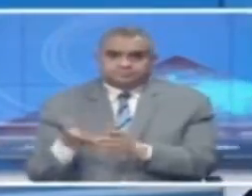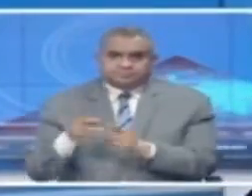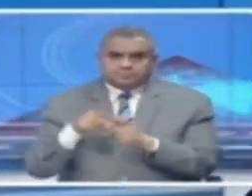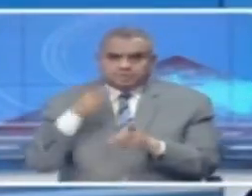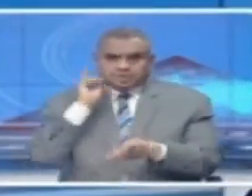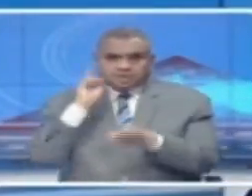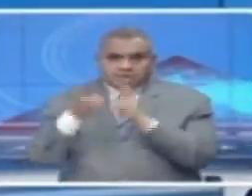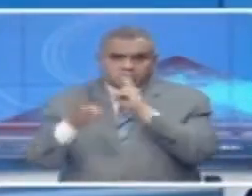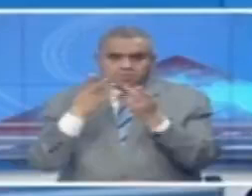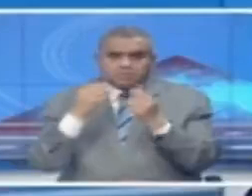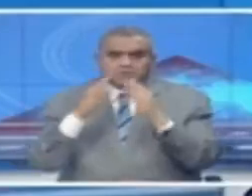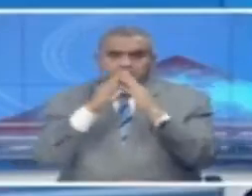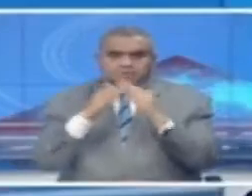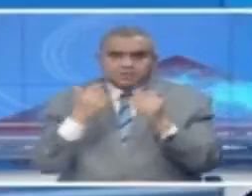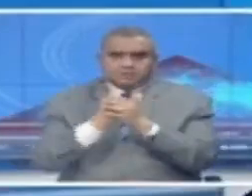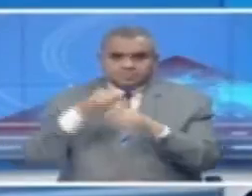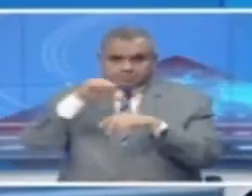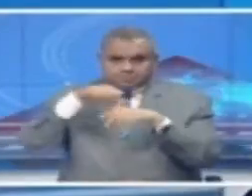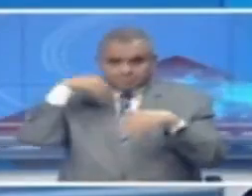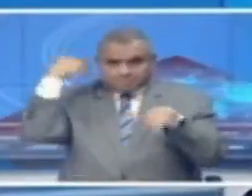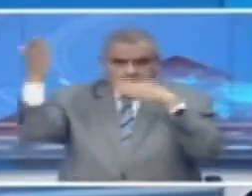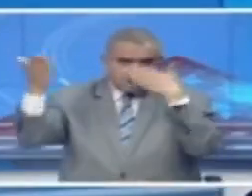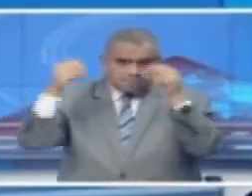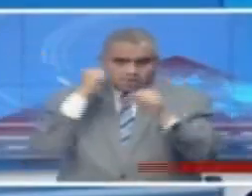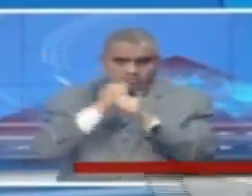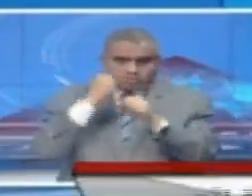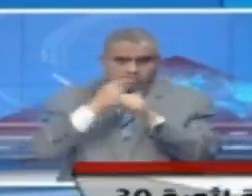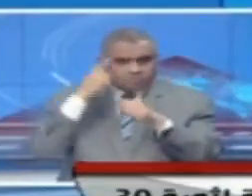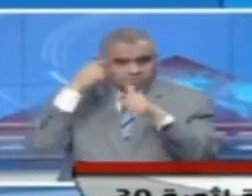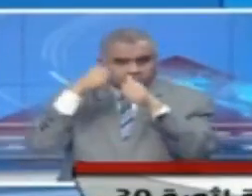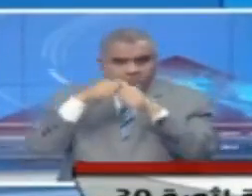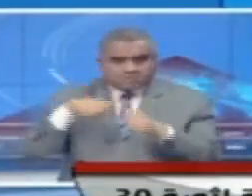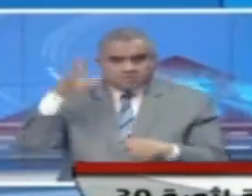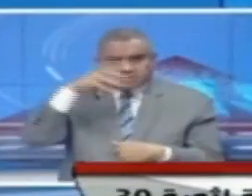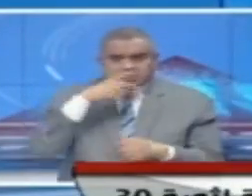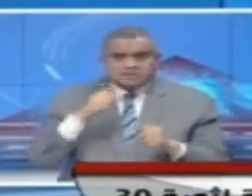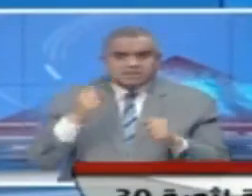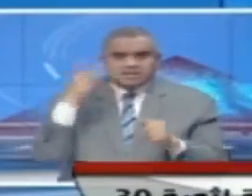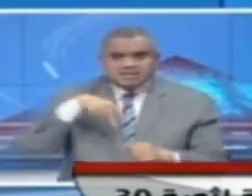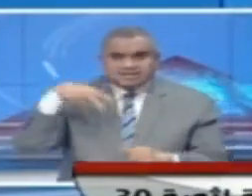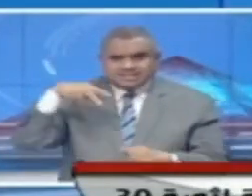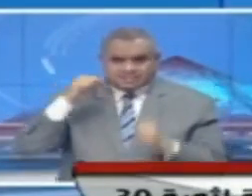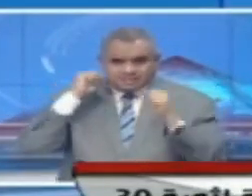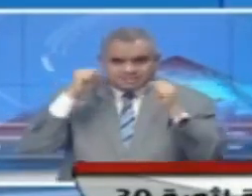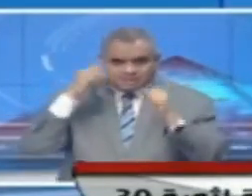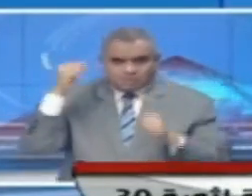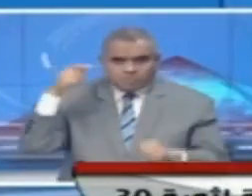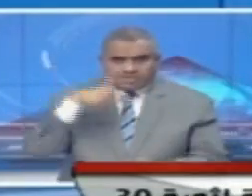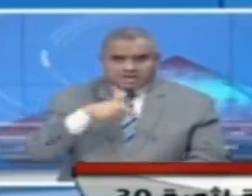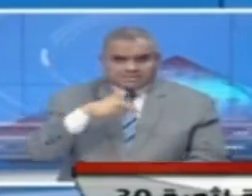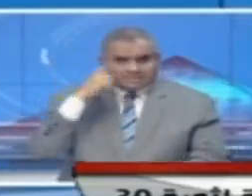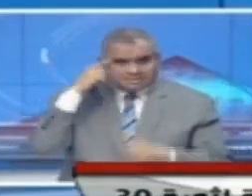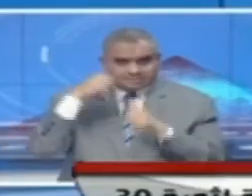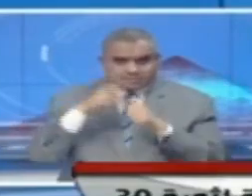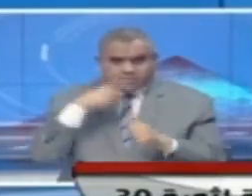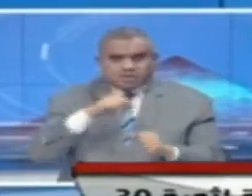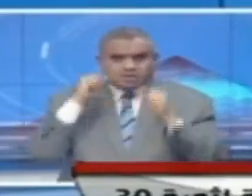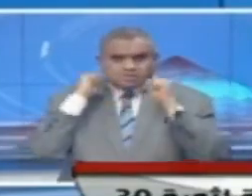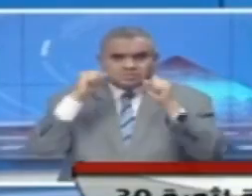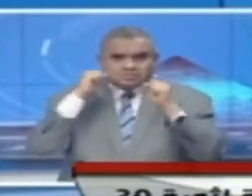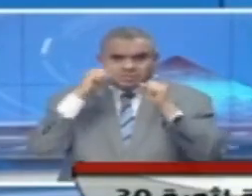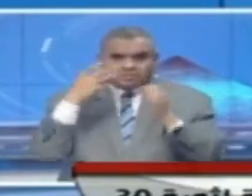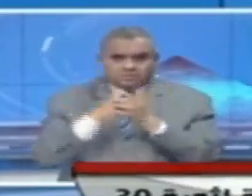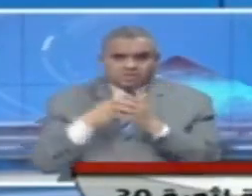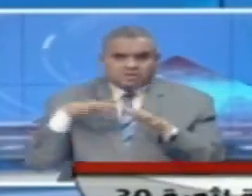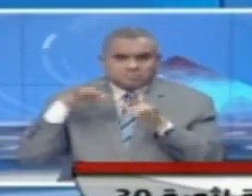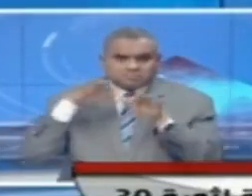وقد احتفل عدد من المصريين المقيمين بالخارج في عدة دول بالذكرى الثامنة لثورة 30 يونيو، تلك الثورة التي